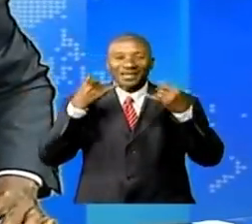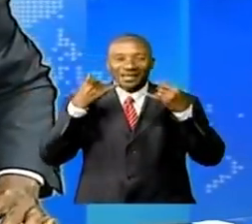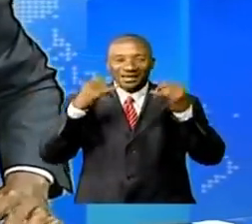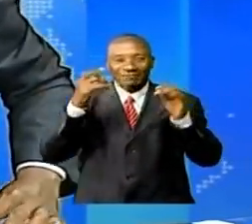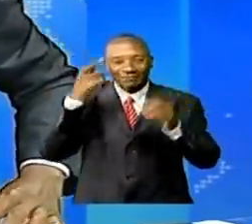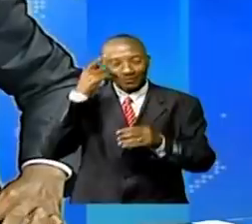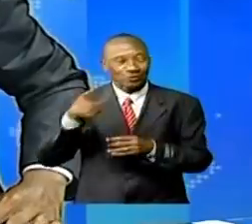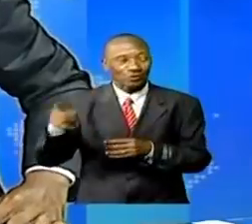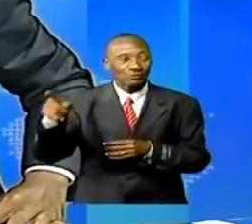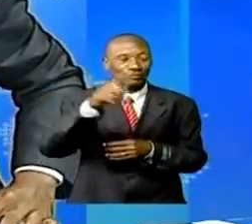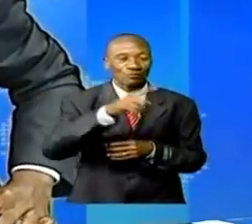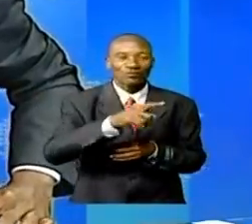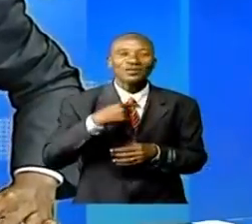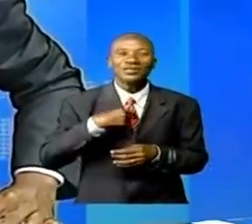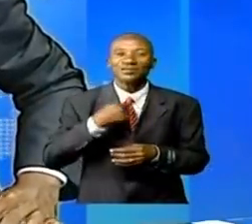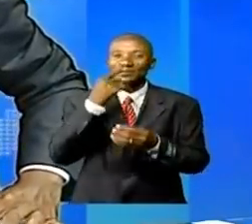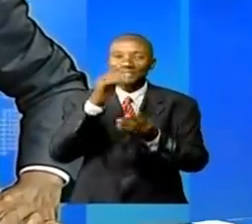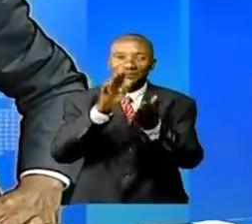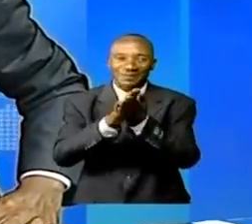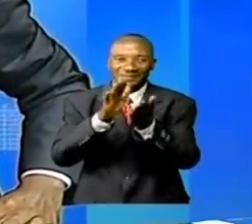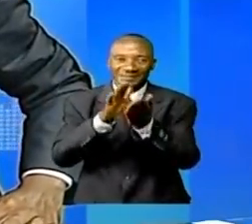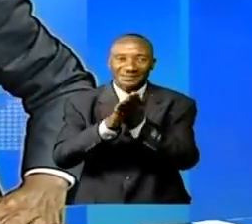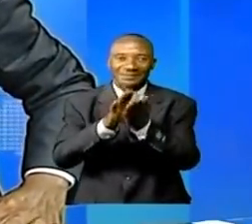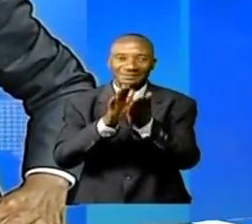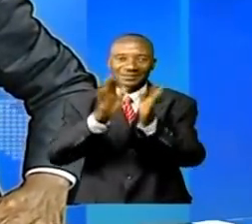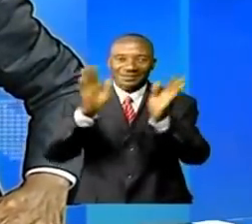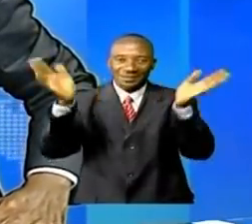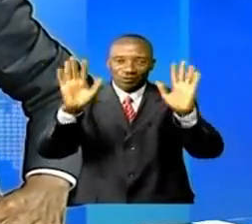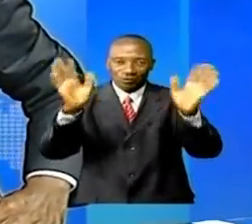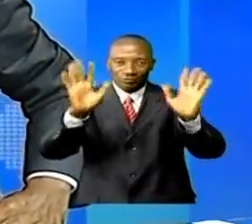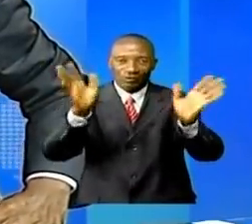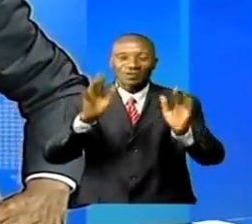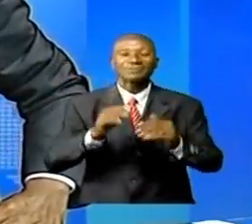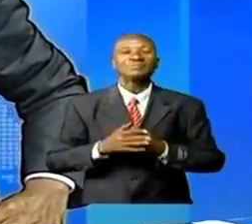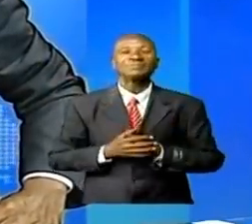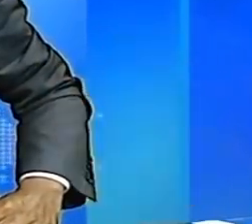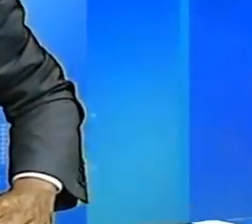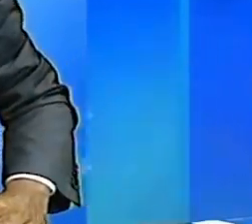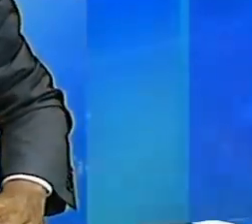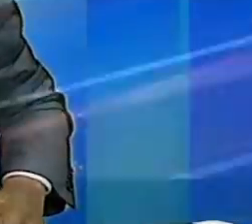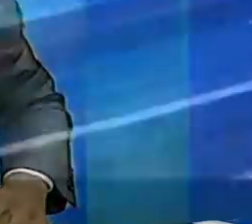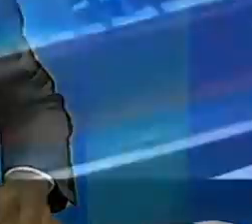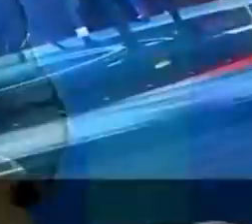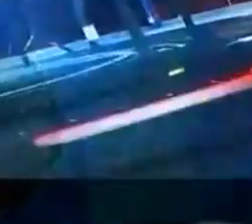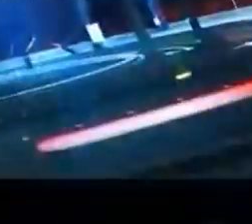Bobina. Merci de l'avoir suivi. À très vite. Au revoir.